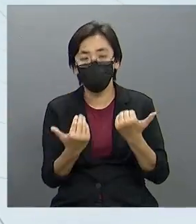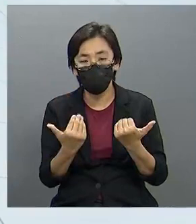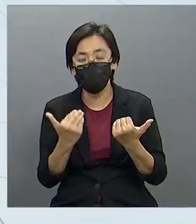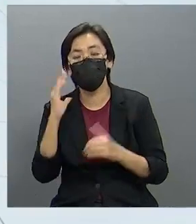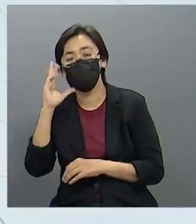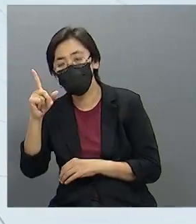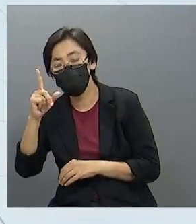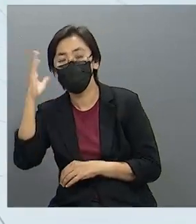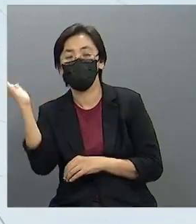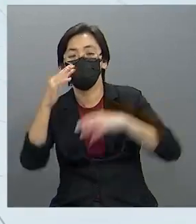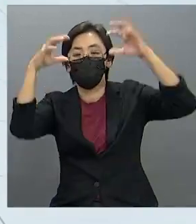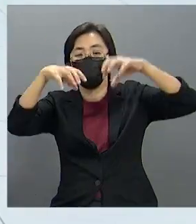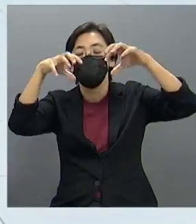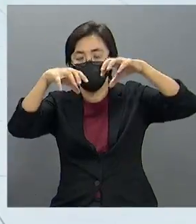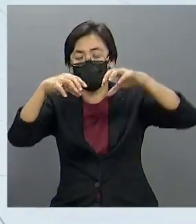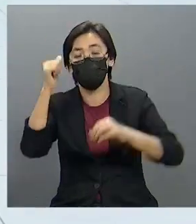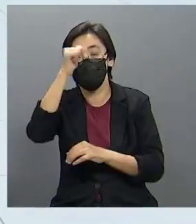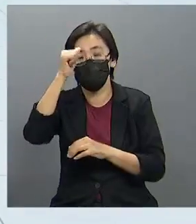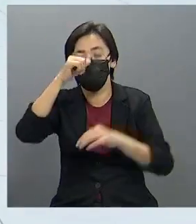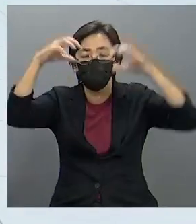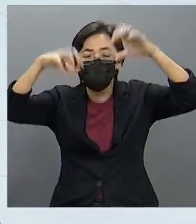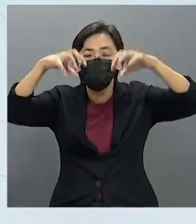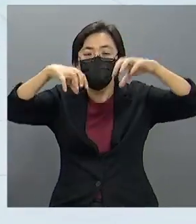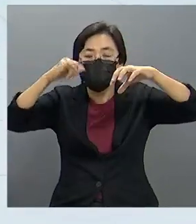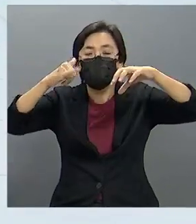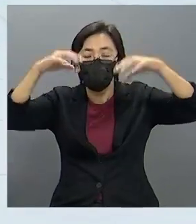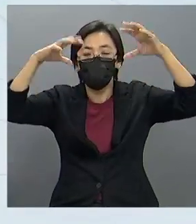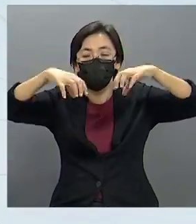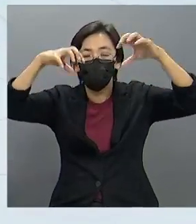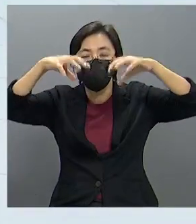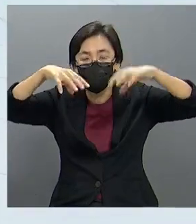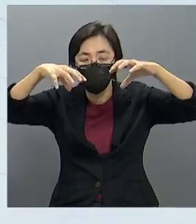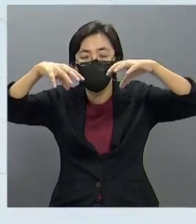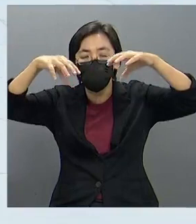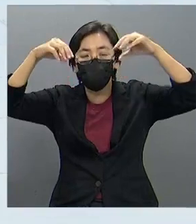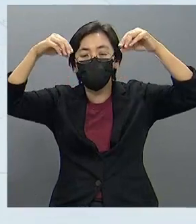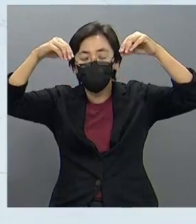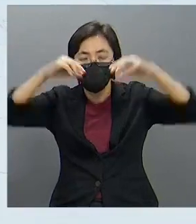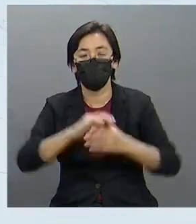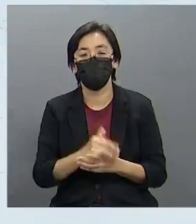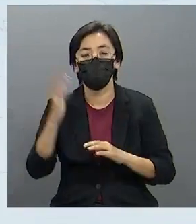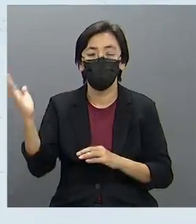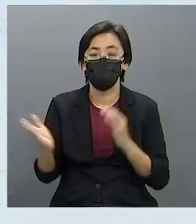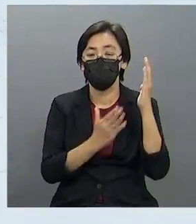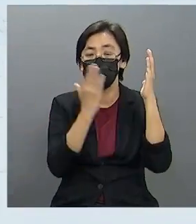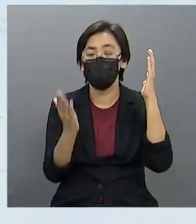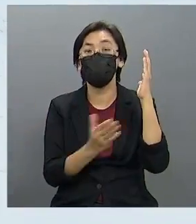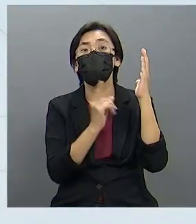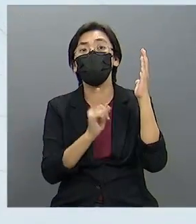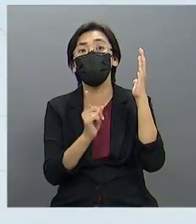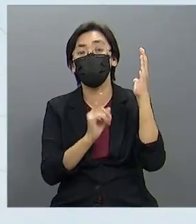ึงตอนนั้น ฟ้นทตกหนกใบ้านเรากคงจะเบาลงแต่ว่ากระแสดลมซึเปี่ยนทิธาง พัดเข้ามาทางด้าน